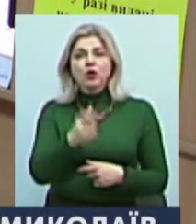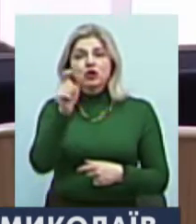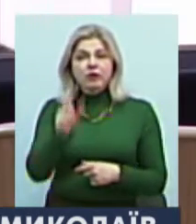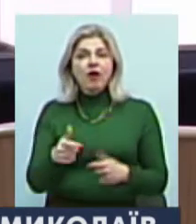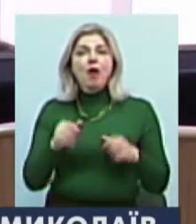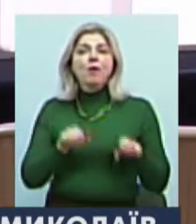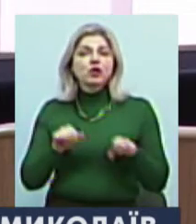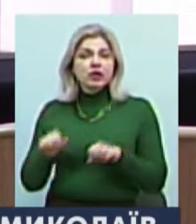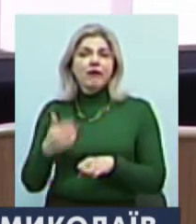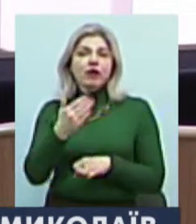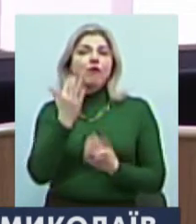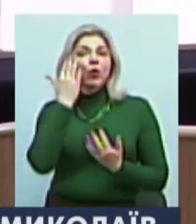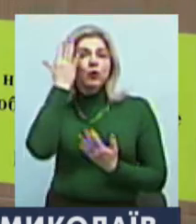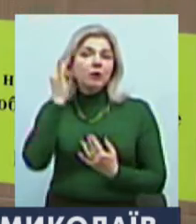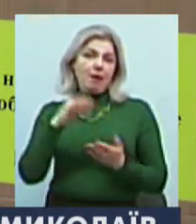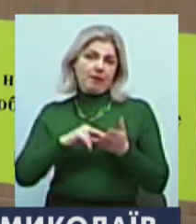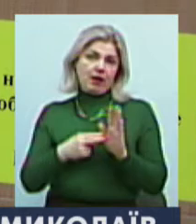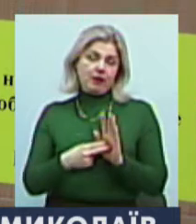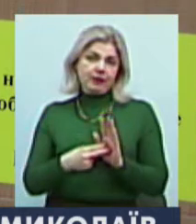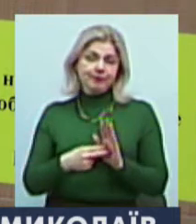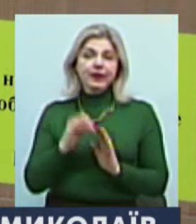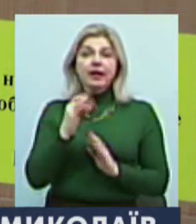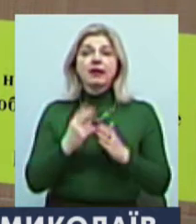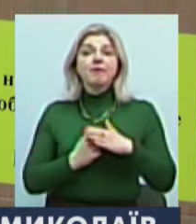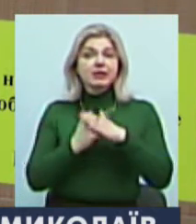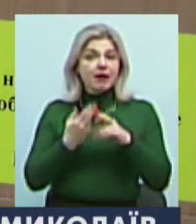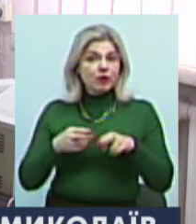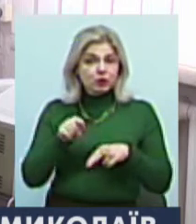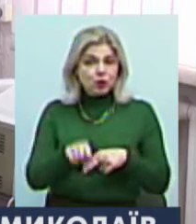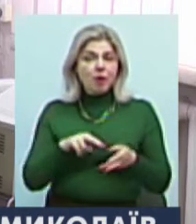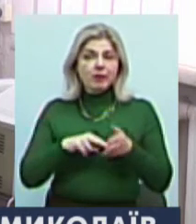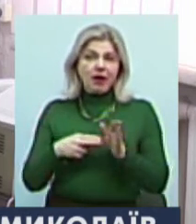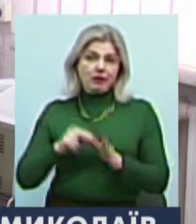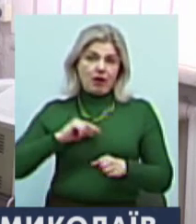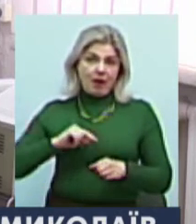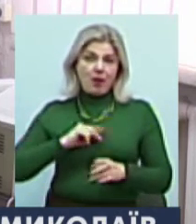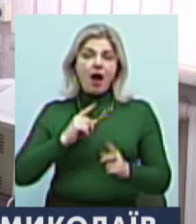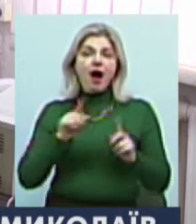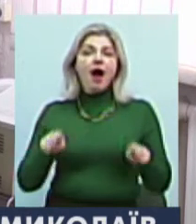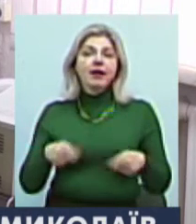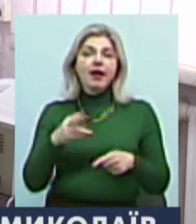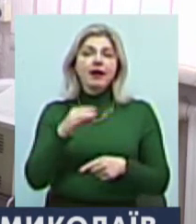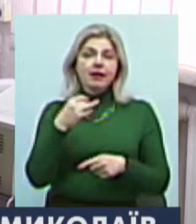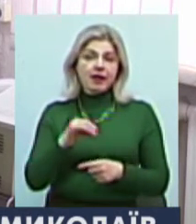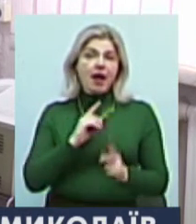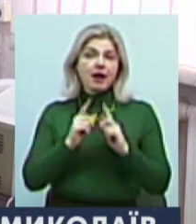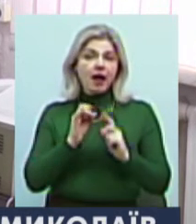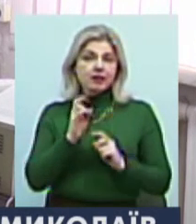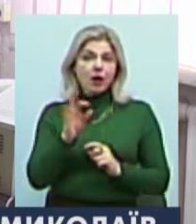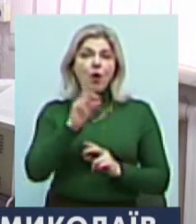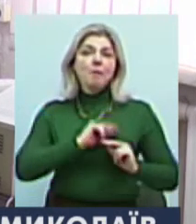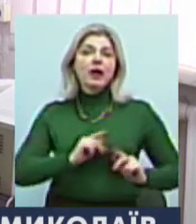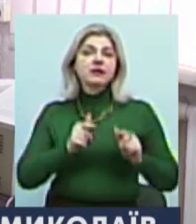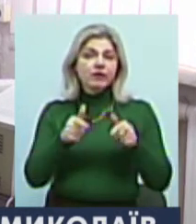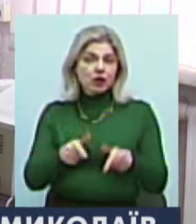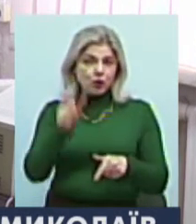якісь думки і плани. І на підставі цього планується робота кар'єрного радника по працевлаштуванню особи,